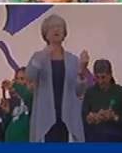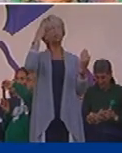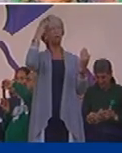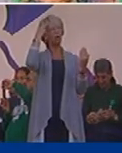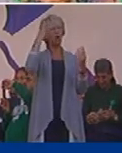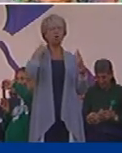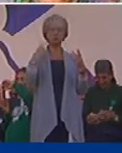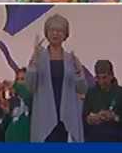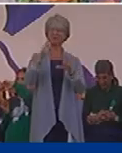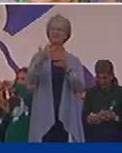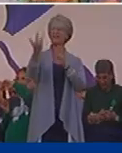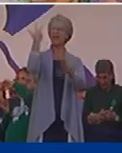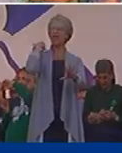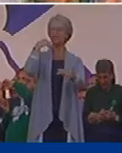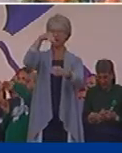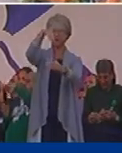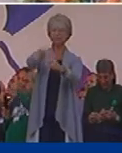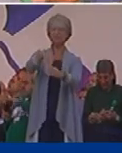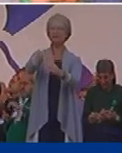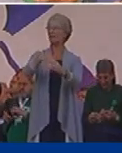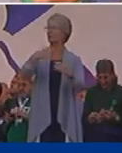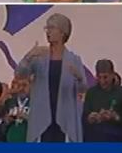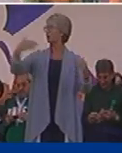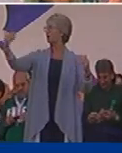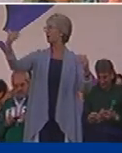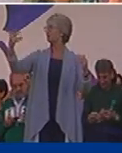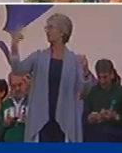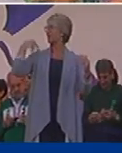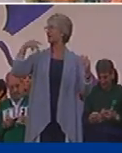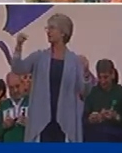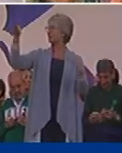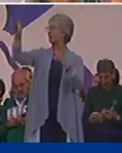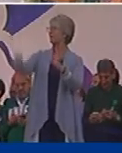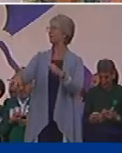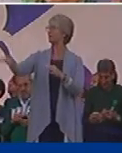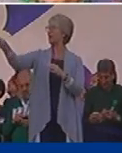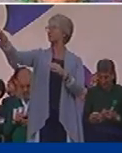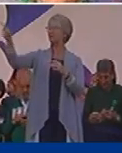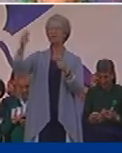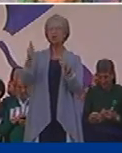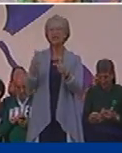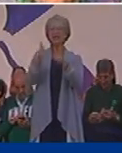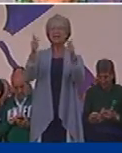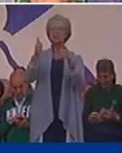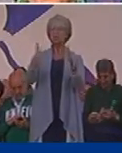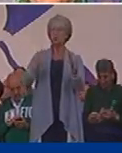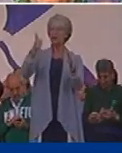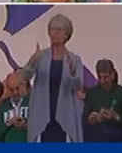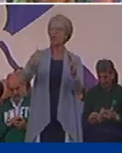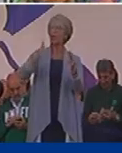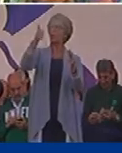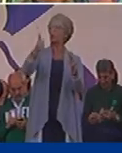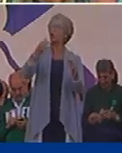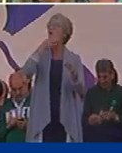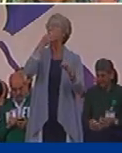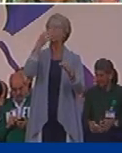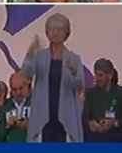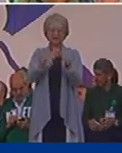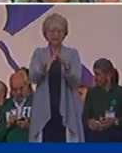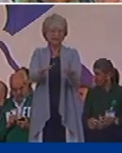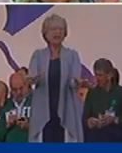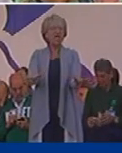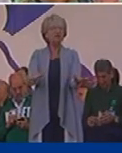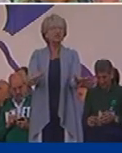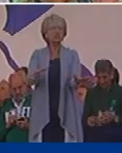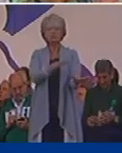piantato 3 anni fa quell'albero che vedete alla mia destra che purtroppo per fortuna cresce di anno in anno, che significa che le radici del Prato di